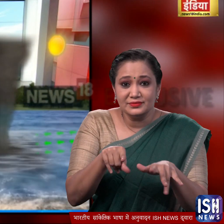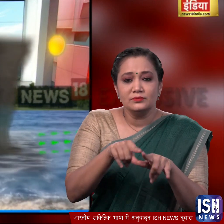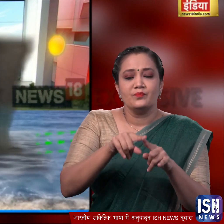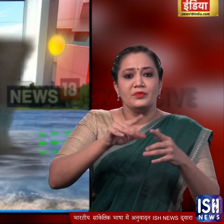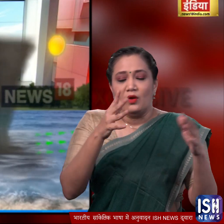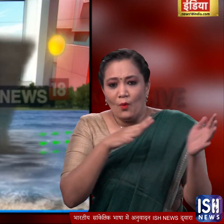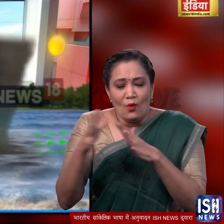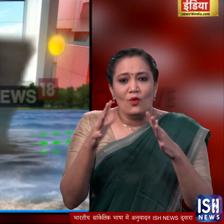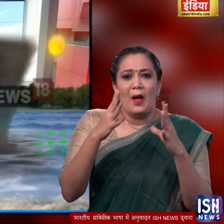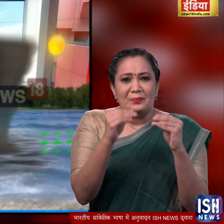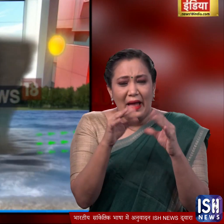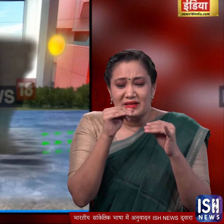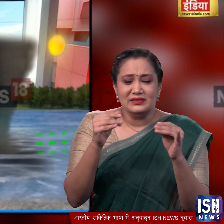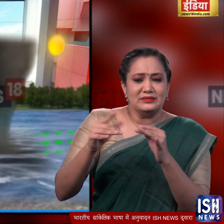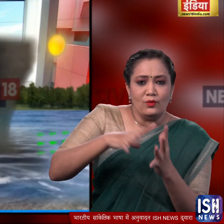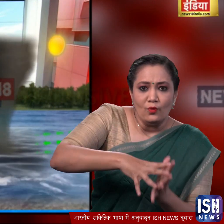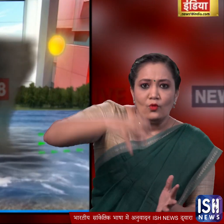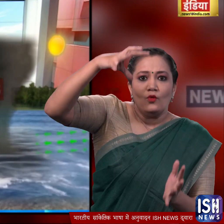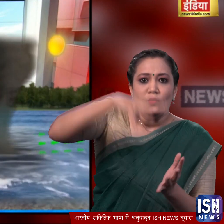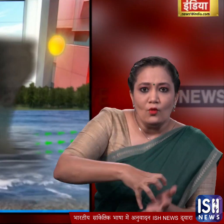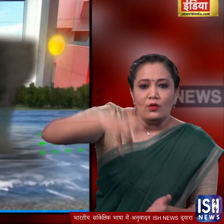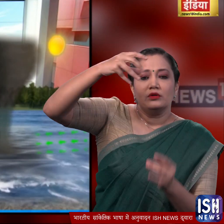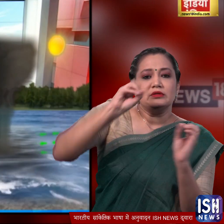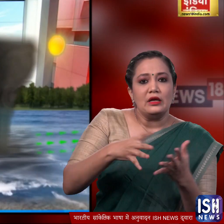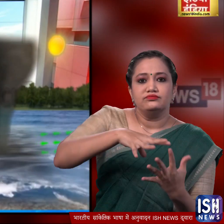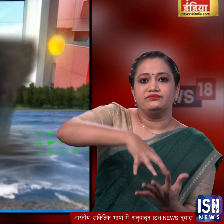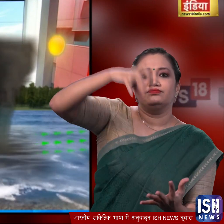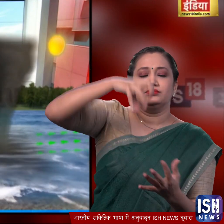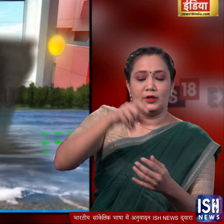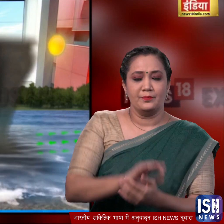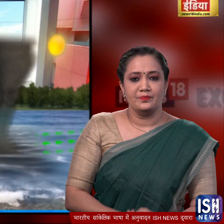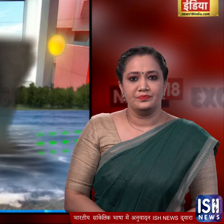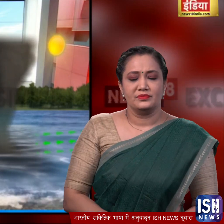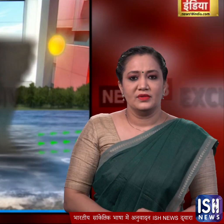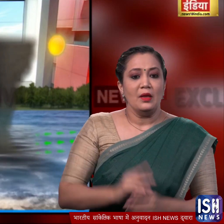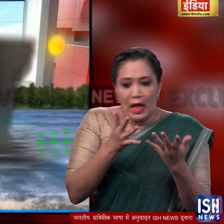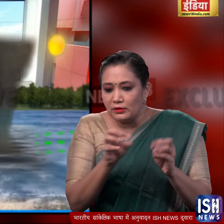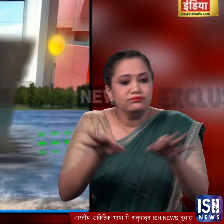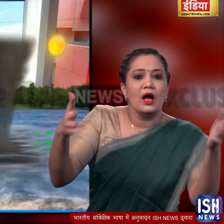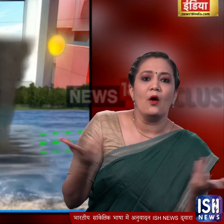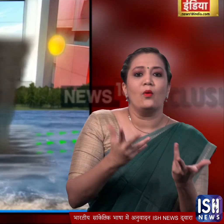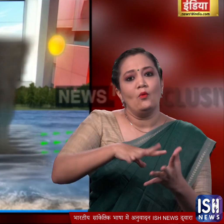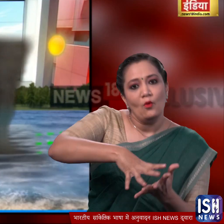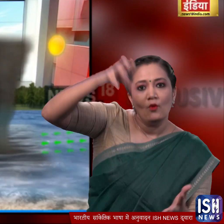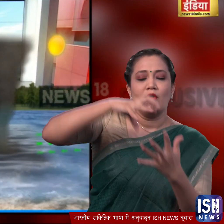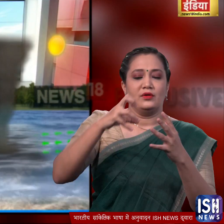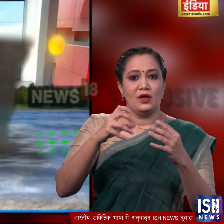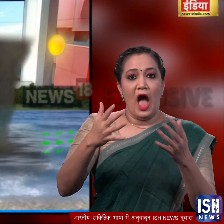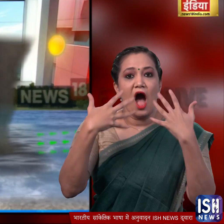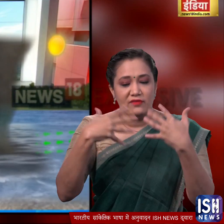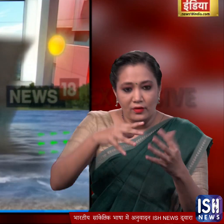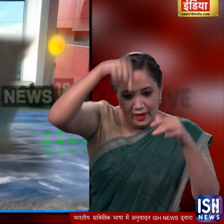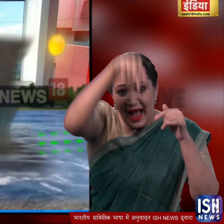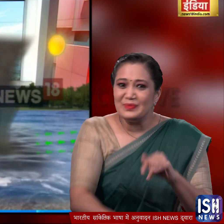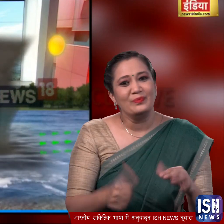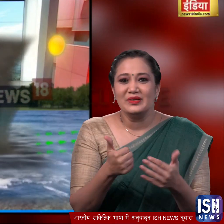है। इससे गर्म और नम हवा पानी से ऊपर की तरफ उठना शुरू कर देती, क्योंकि और कहीं जाने की जगह नहीं होती। हवा नीचे